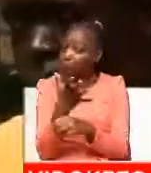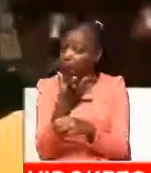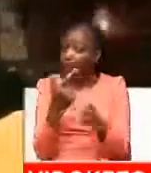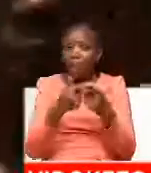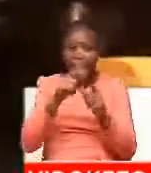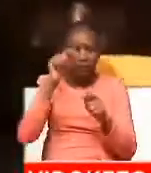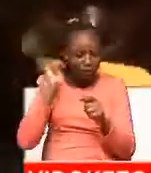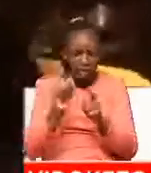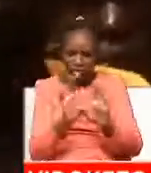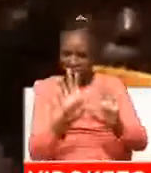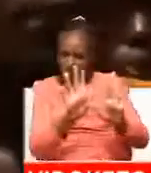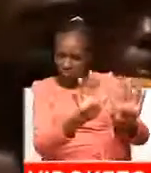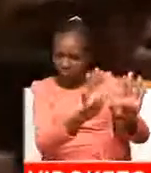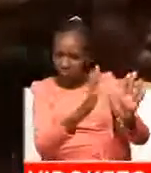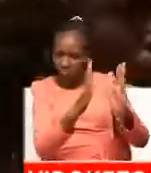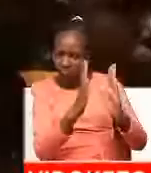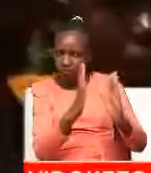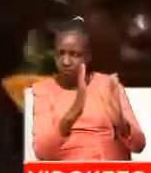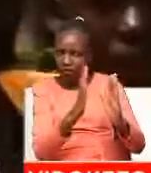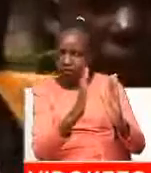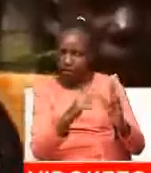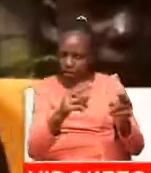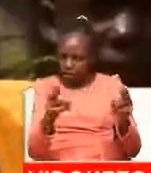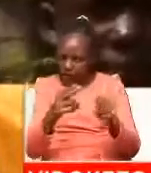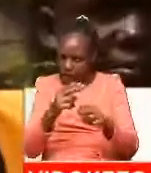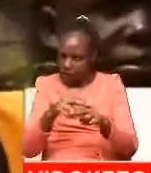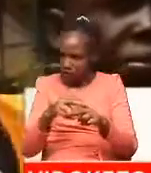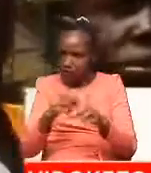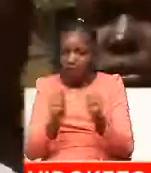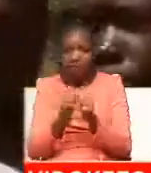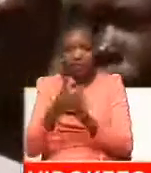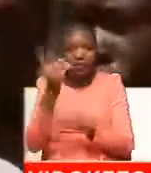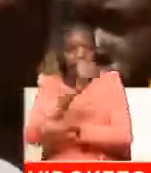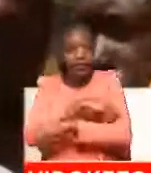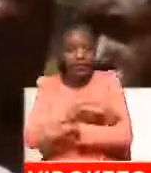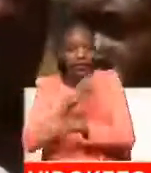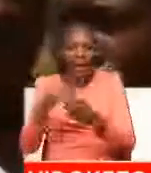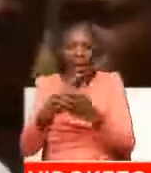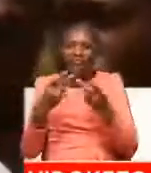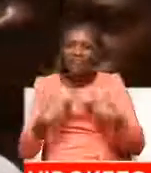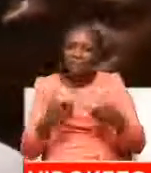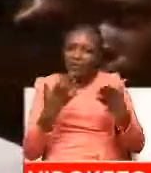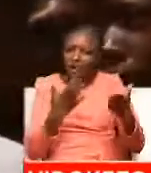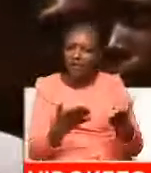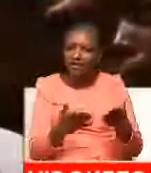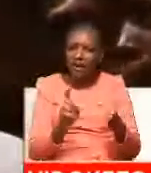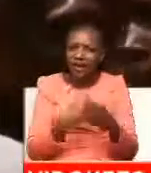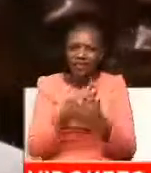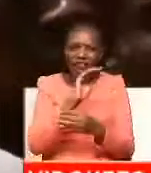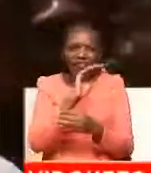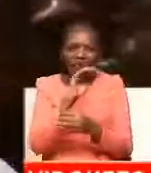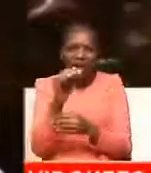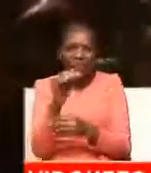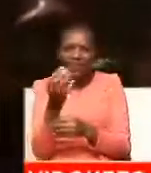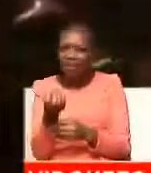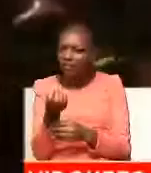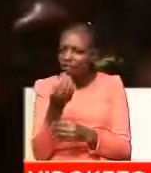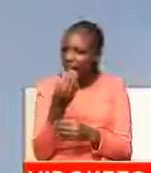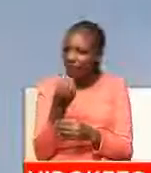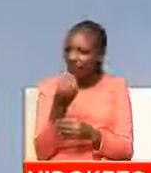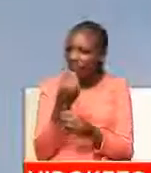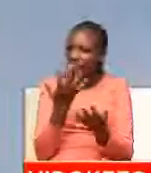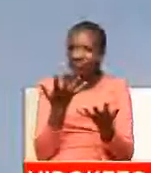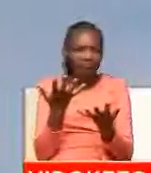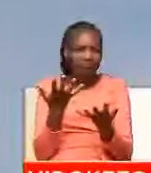lazima mjitenge na yeye kwanza kwa muda wa wiki mbili. Na hawa jamaa wameingia. Wakifika wanauliza gorogoro. Pale pa kushagano